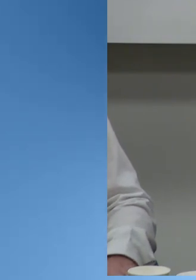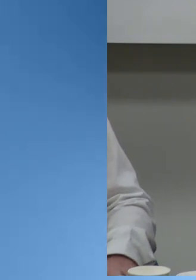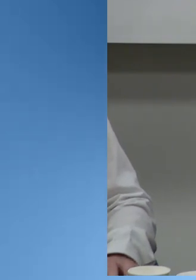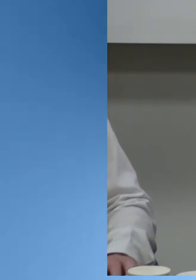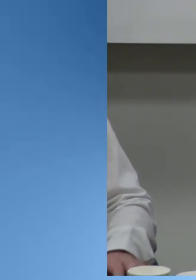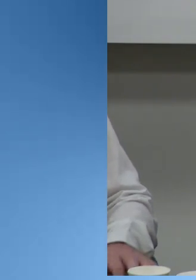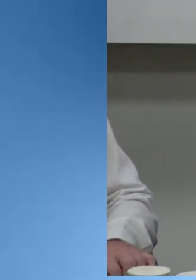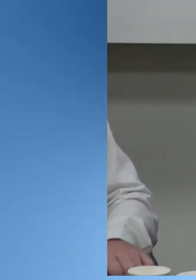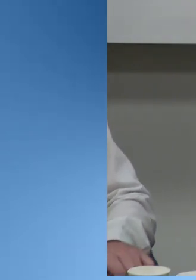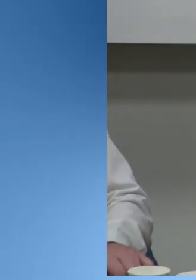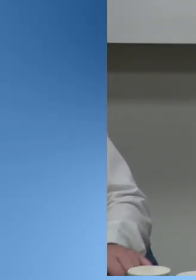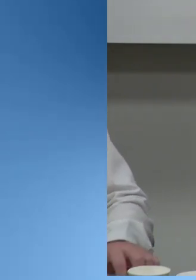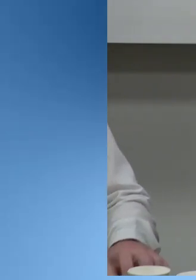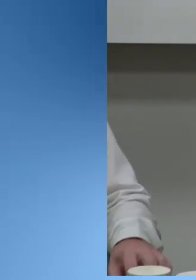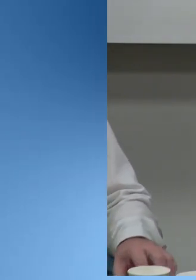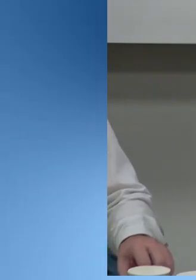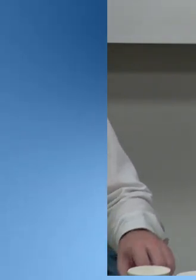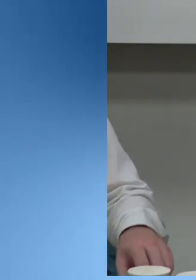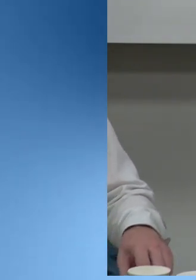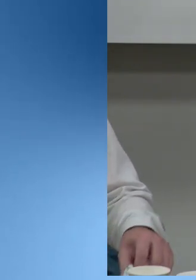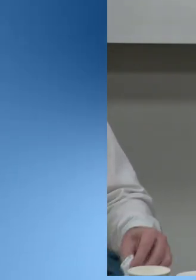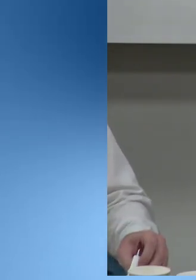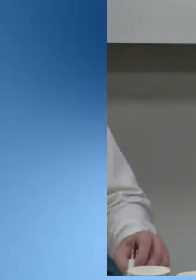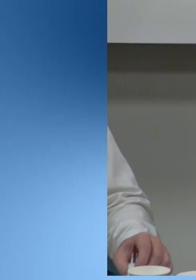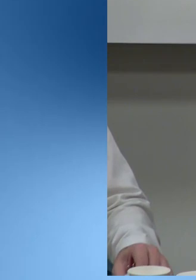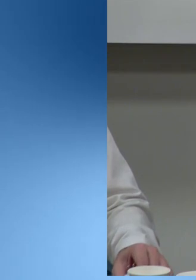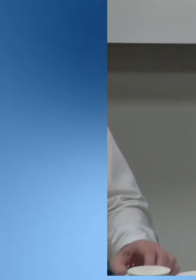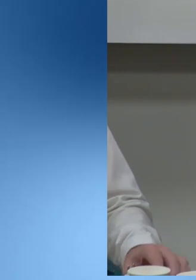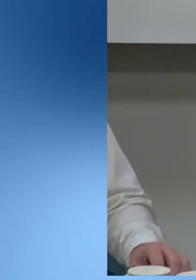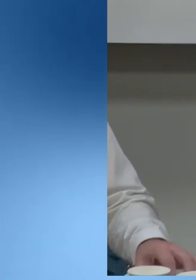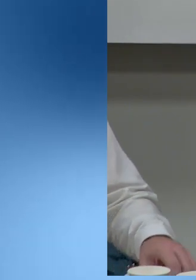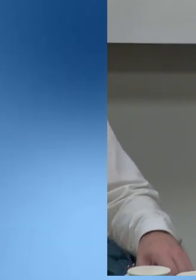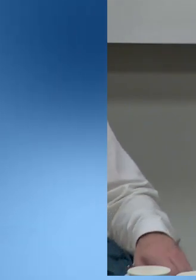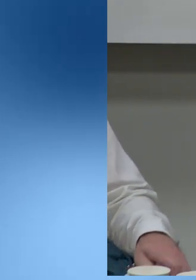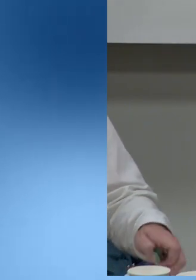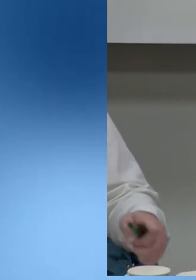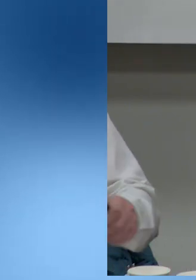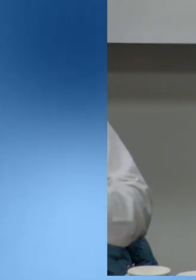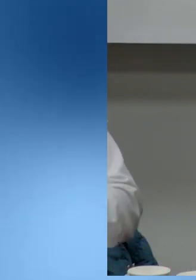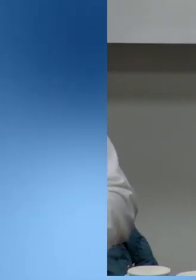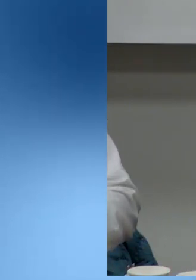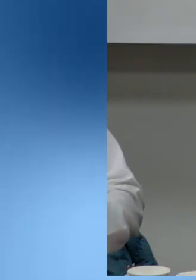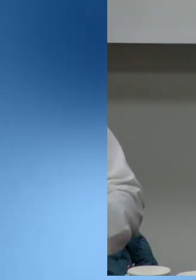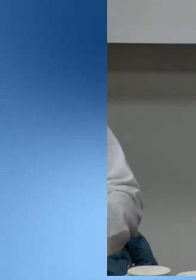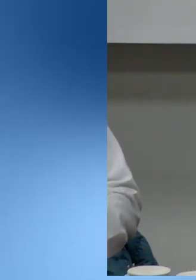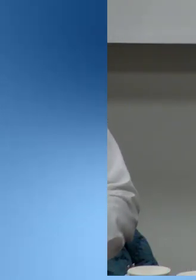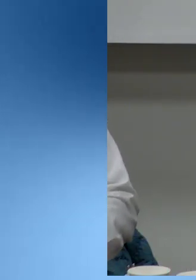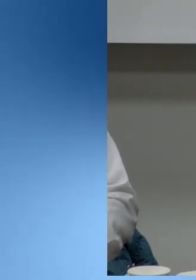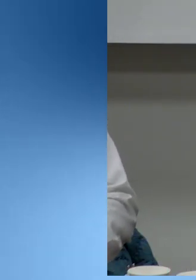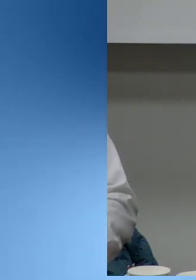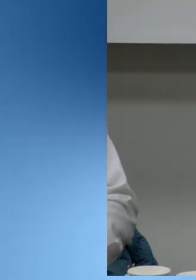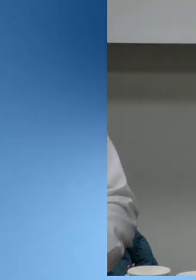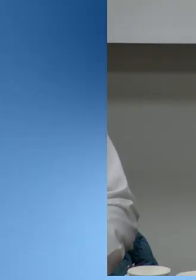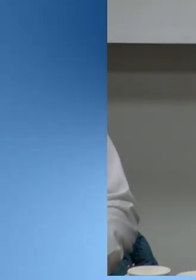conseil monsieur aloto donc les situations sont compliqués mais c'est comme ça donc je mets maintenant cette